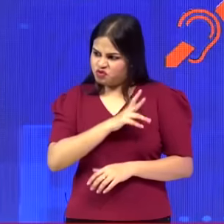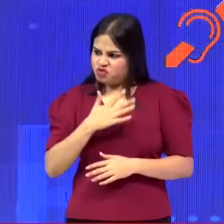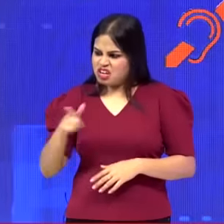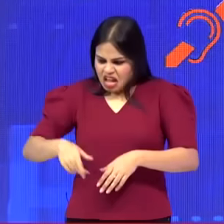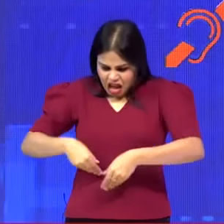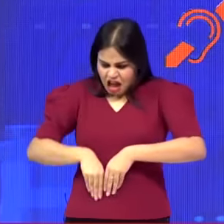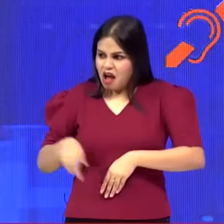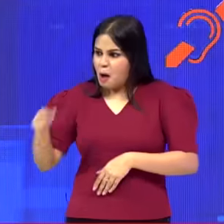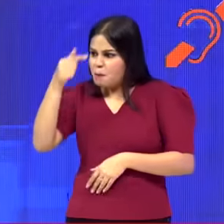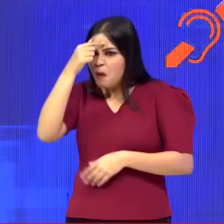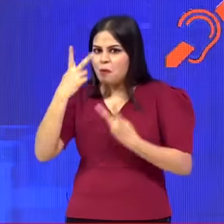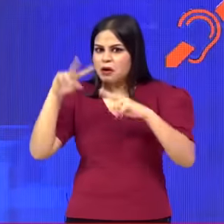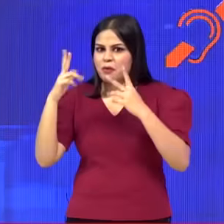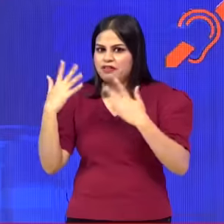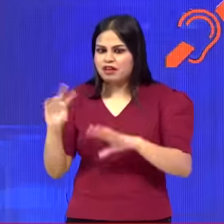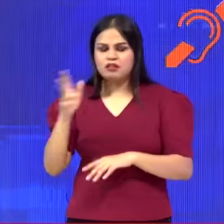सर नहीं,